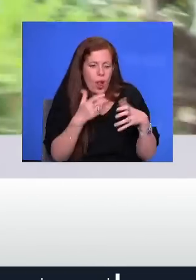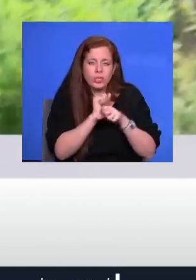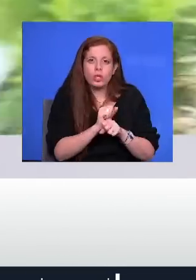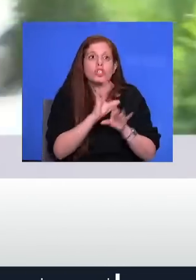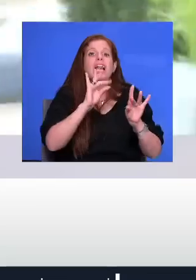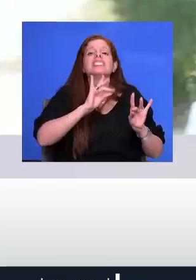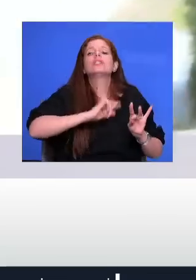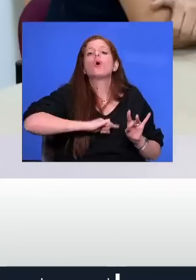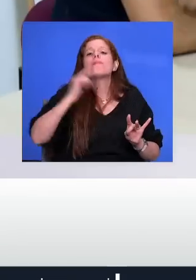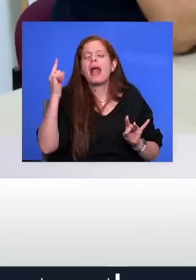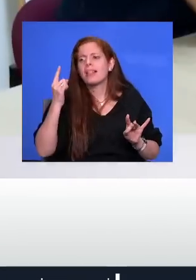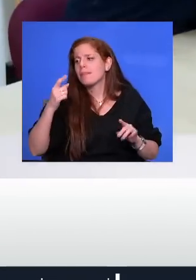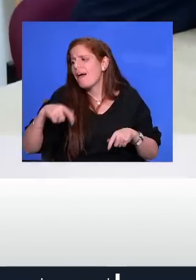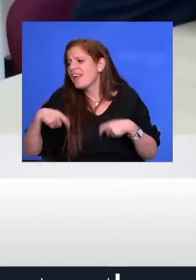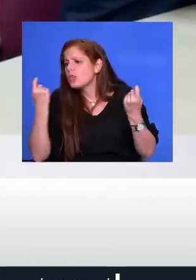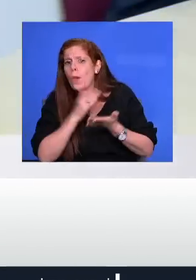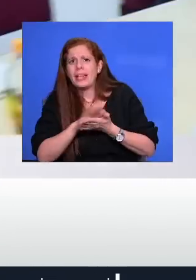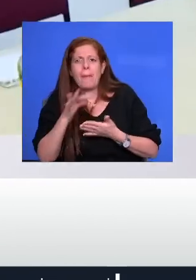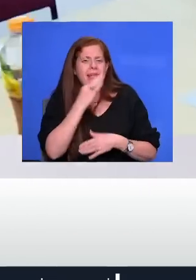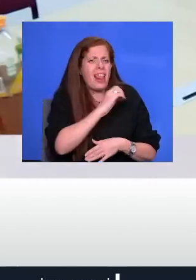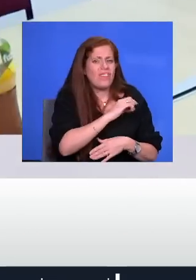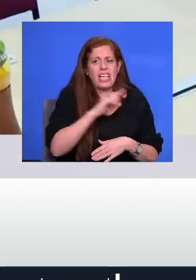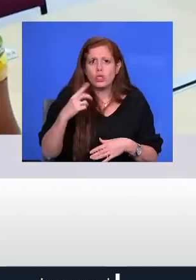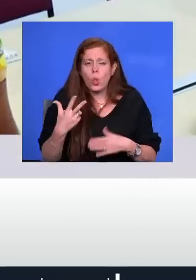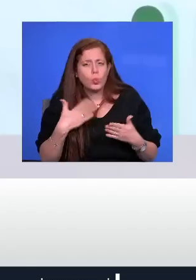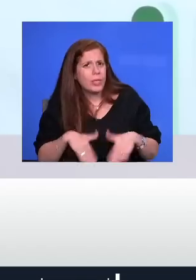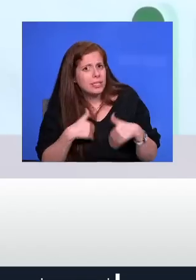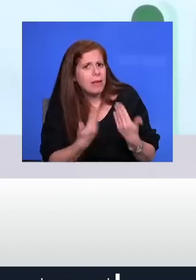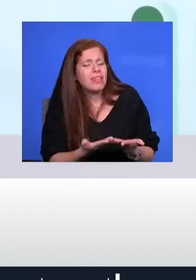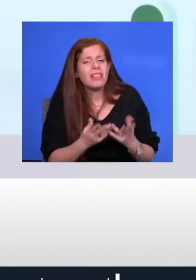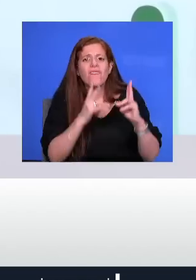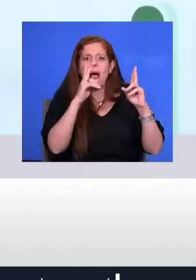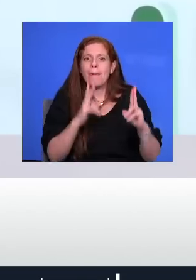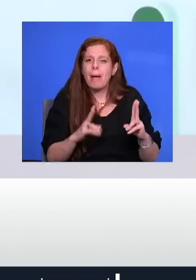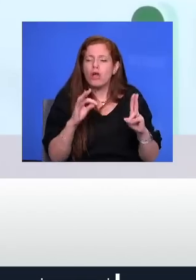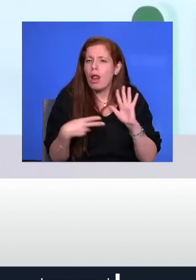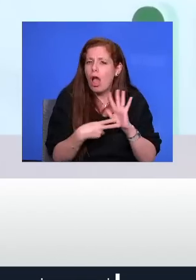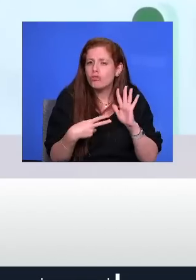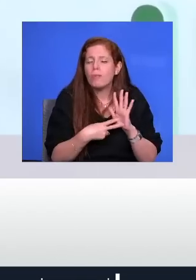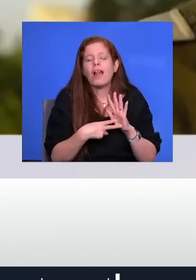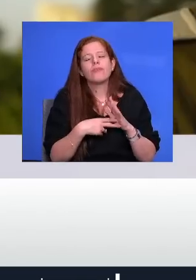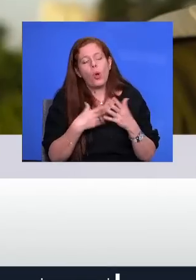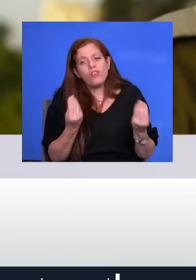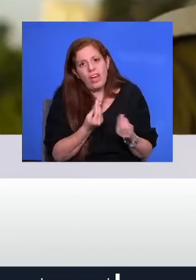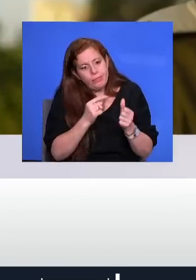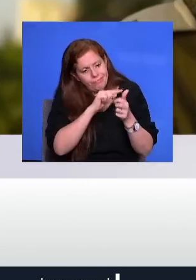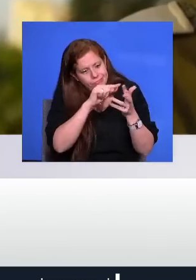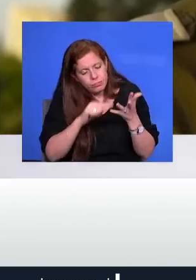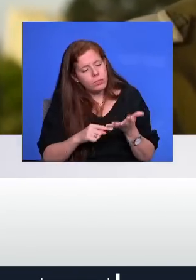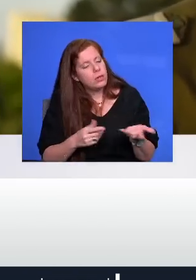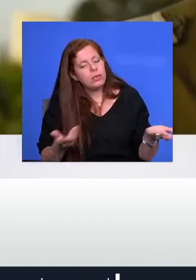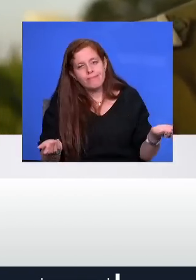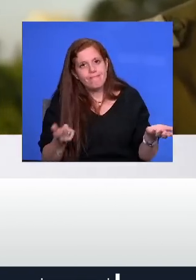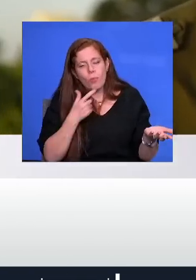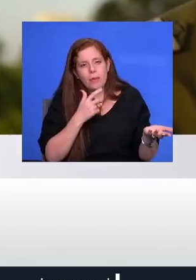מיליארדים, חינוך חינם מגיל 0 עד 3 שרוצים לתת, והקפאה של החשמל וצעדים רבים נוספים. כל זה אומרים לנו